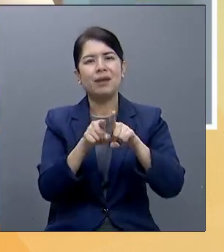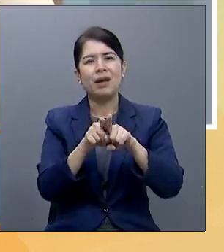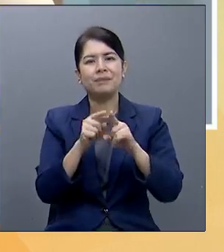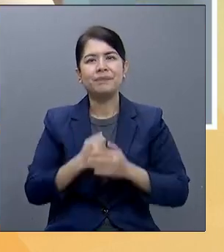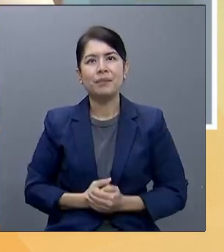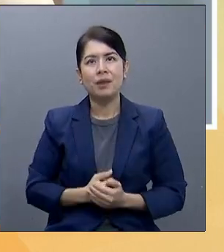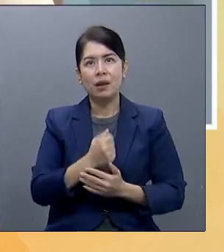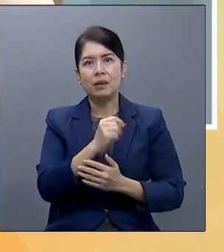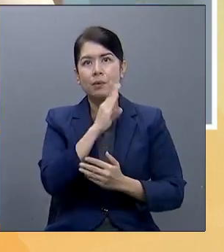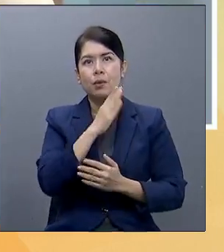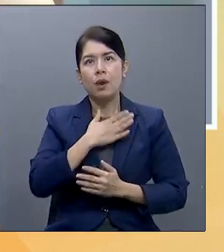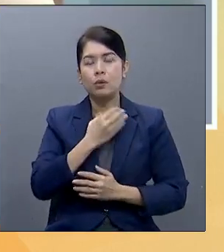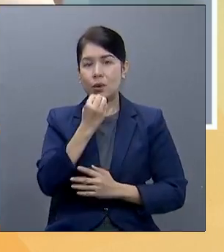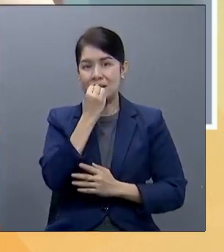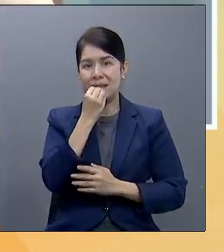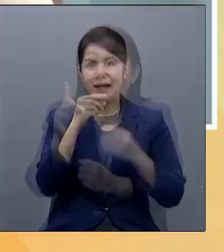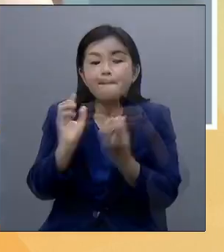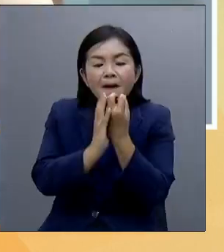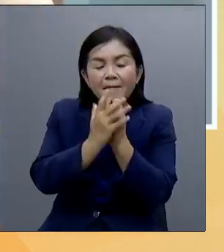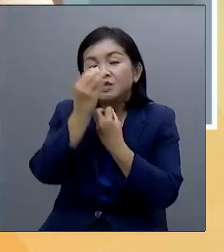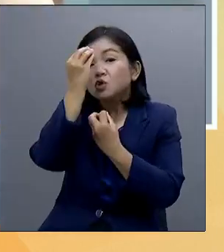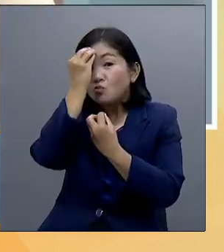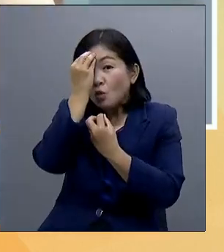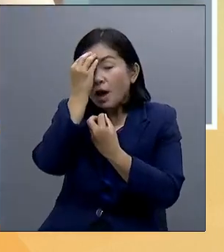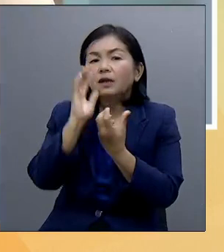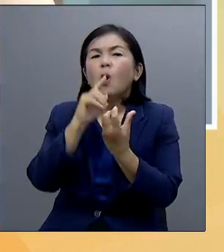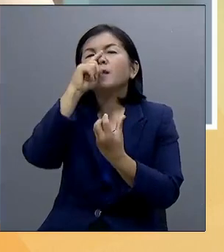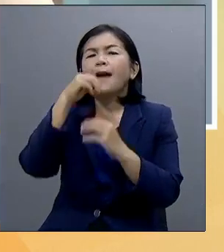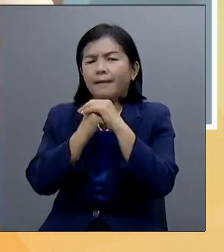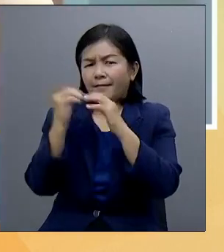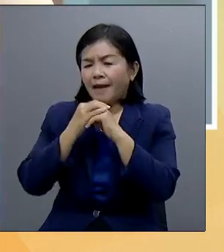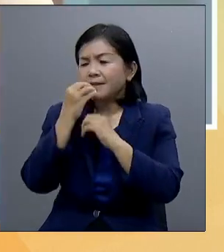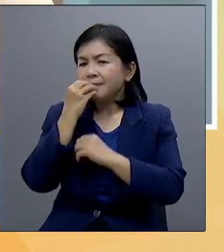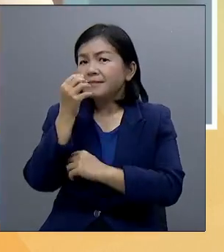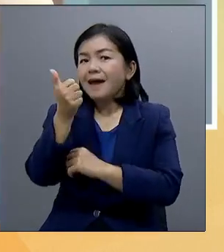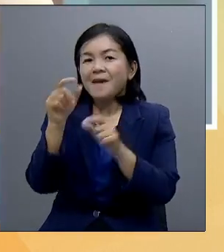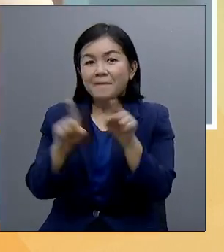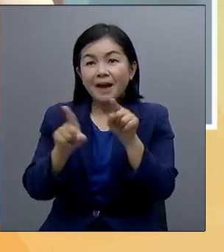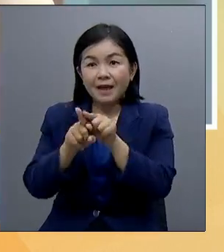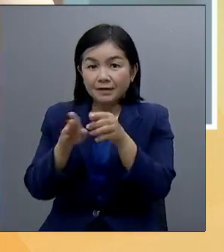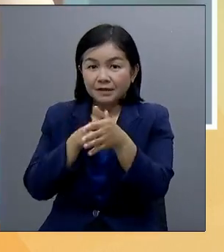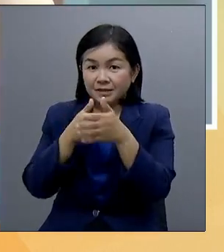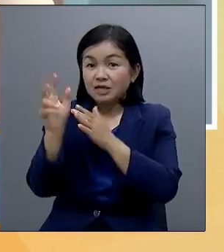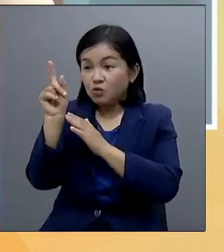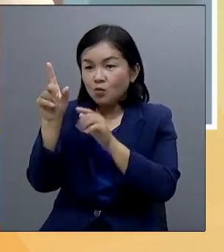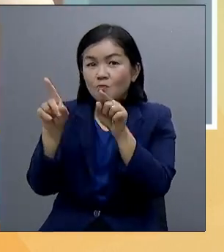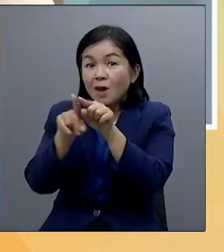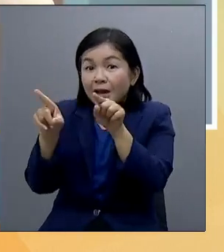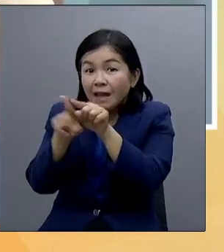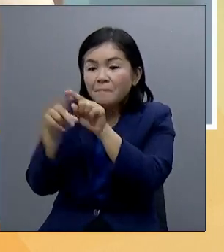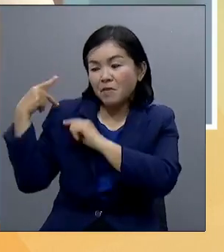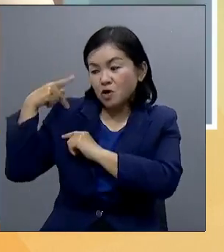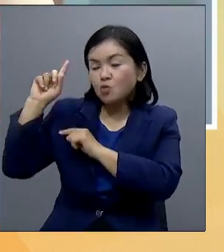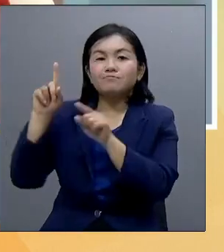ราไม่ต้องกินวาซาบิก็ได้กินอย่างกะหล่ำปีก็ได ้หรือว่าสายพันธุ์เดียวกัน บรอกโคลี่ก็ได้ก็ให้สารประเภทนี้ด้ว